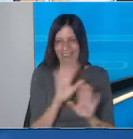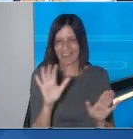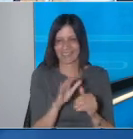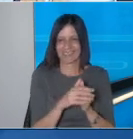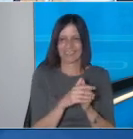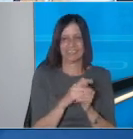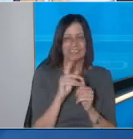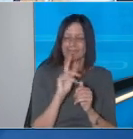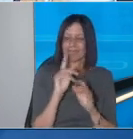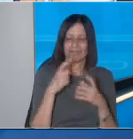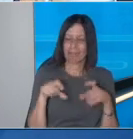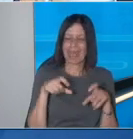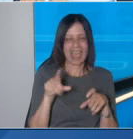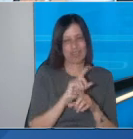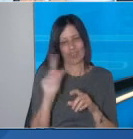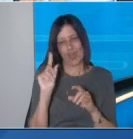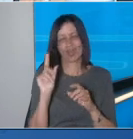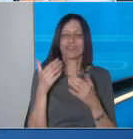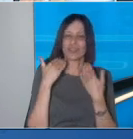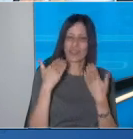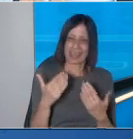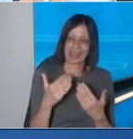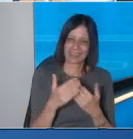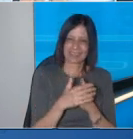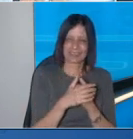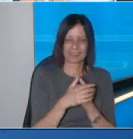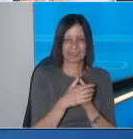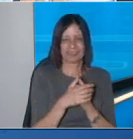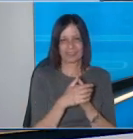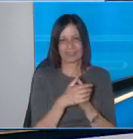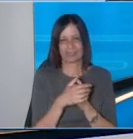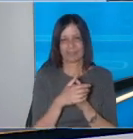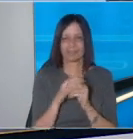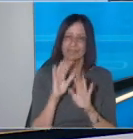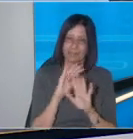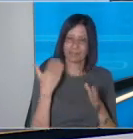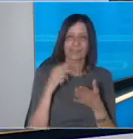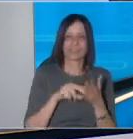את המניה הזאת גם. תודה, רונן. תודה.